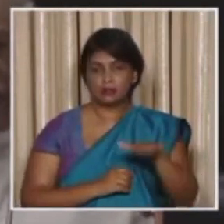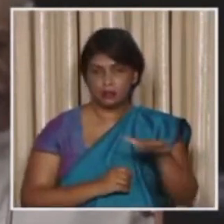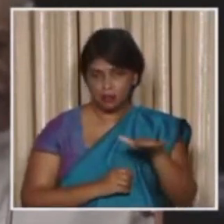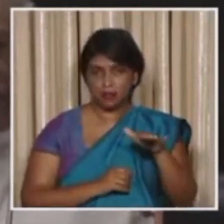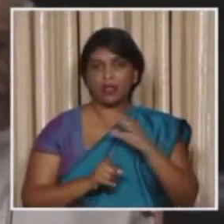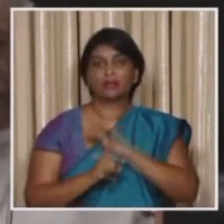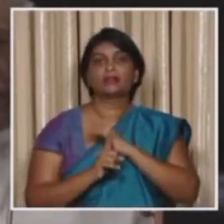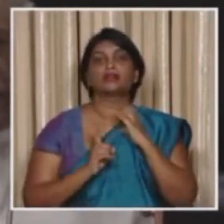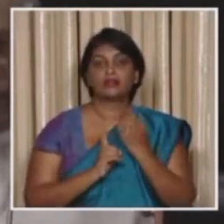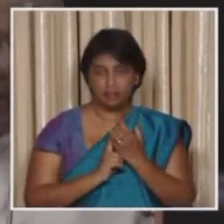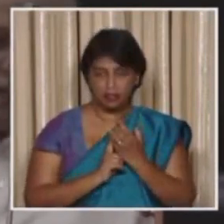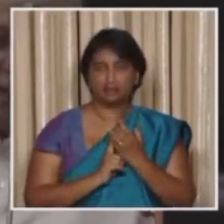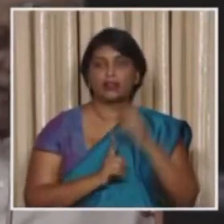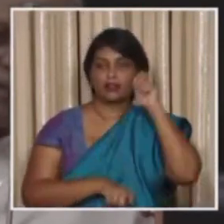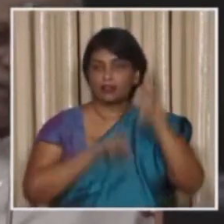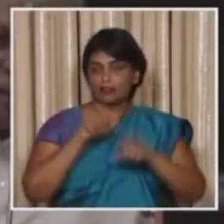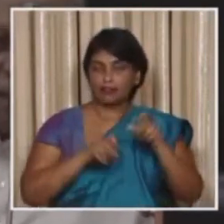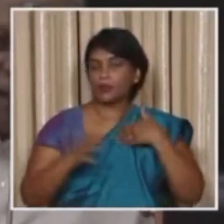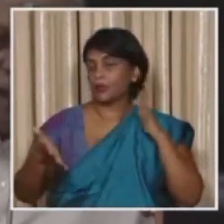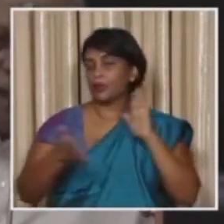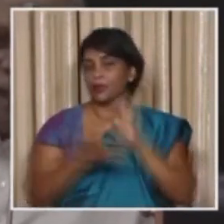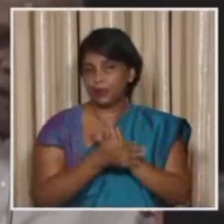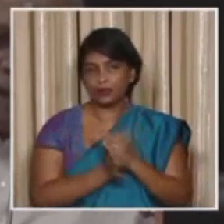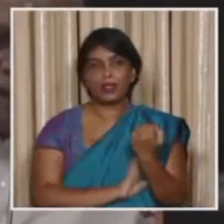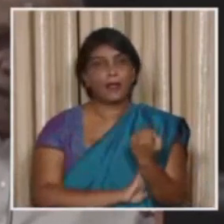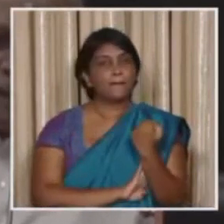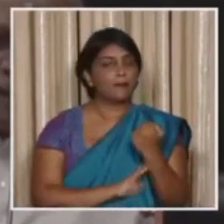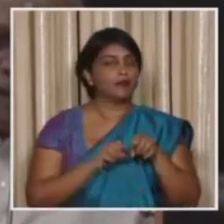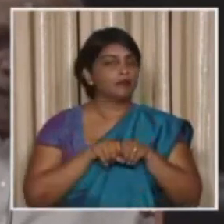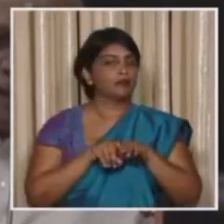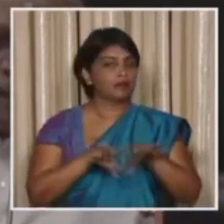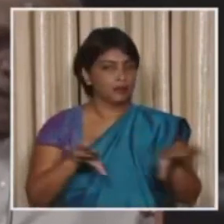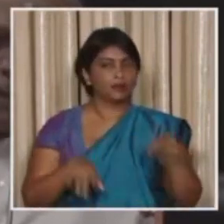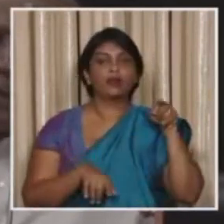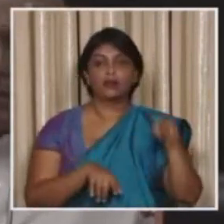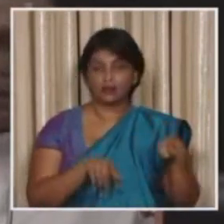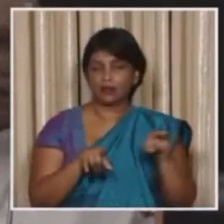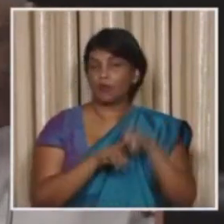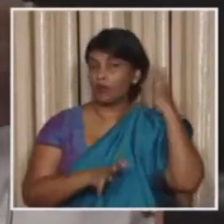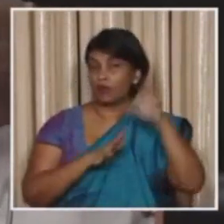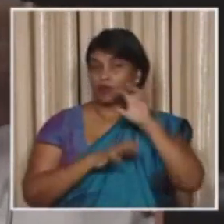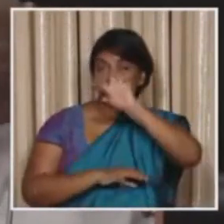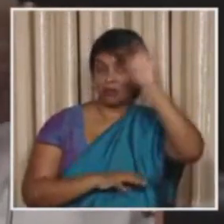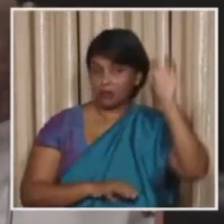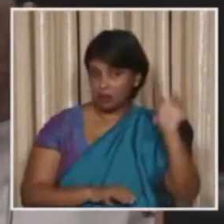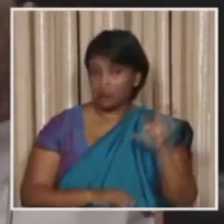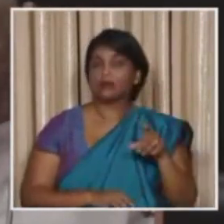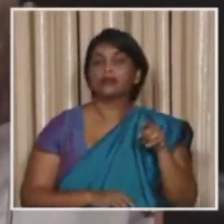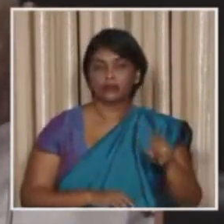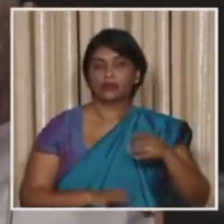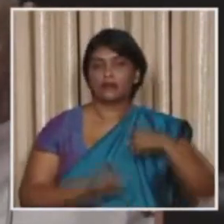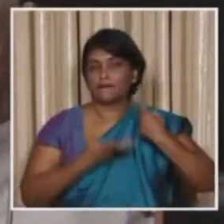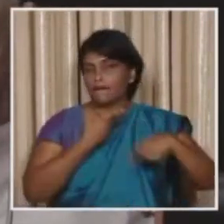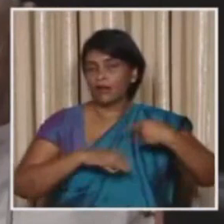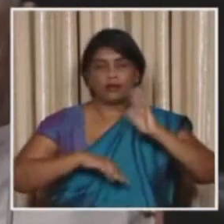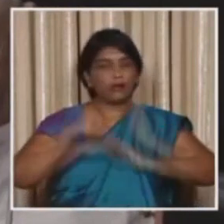කටයුතු මහජනතාවට සමීපවන ලෙස බලය විමධ්‍යගත කිරීම. ඒ සඳහා ලොව විවිධ රටවල් විවිධ ක්‍රම භාවිතා